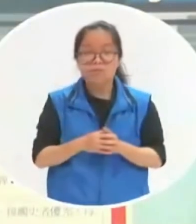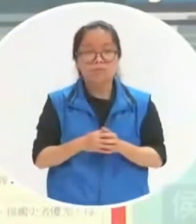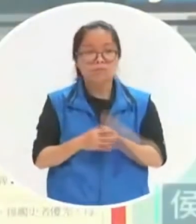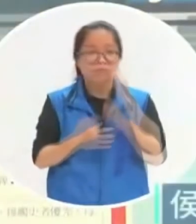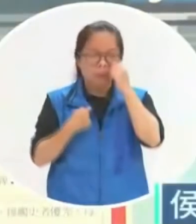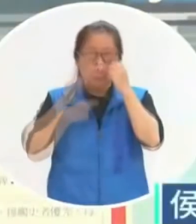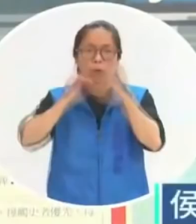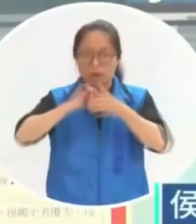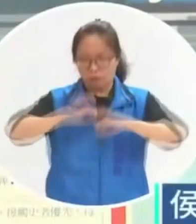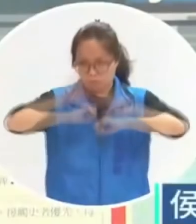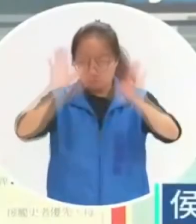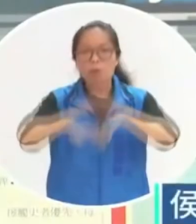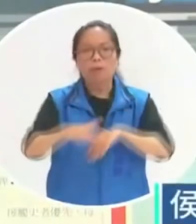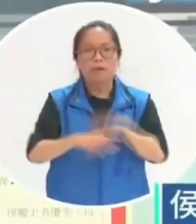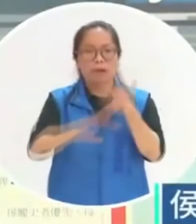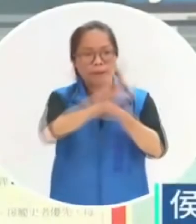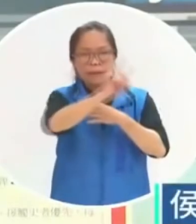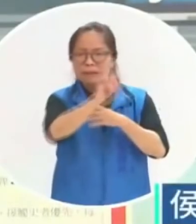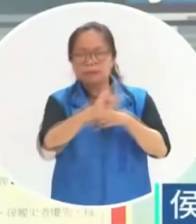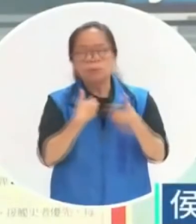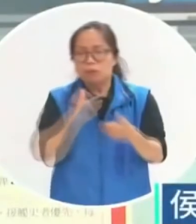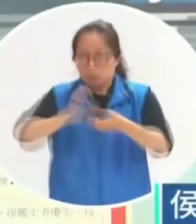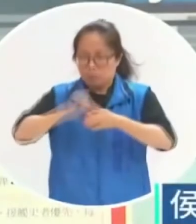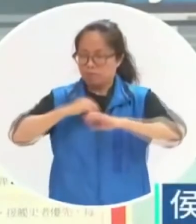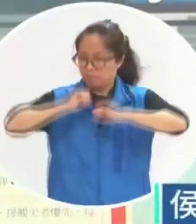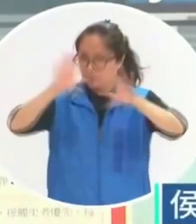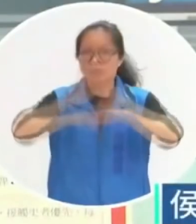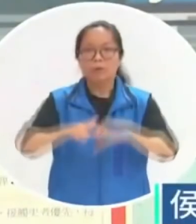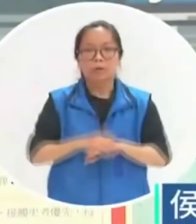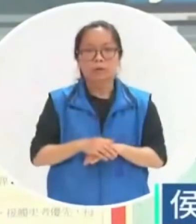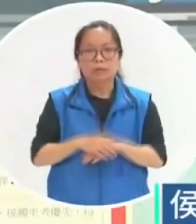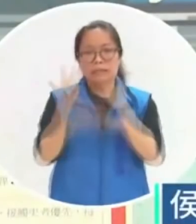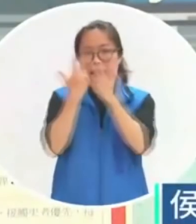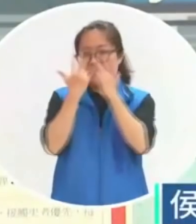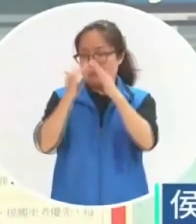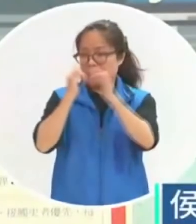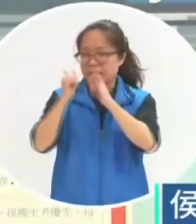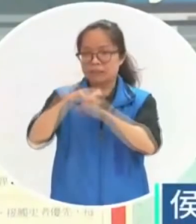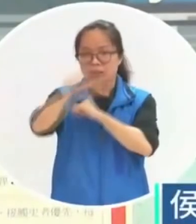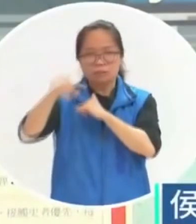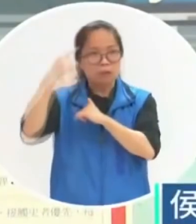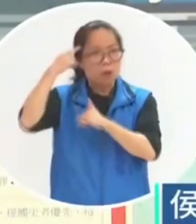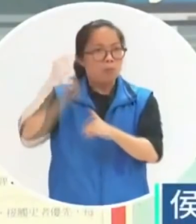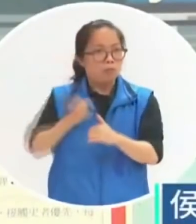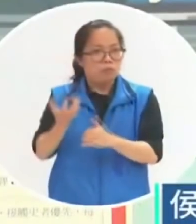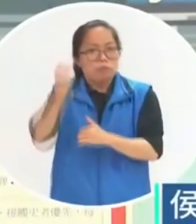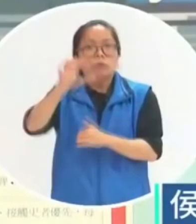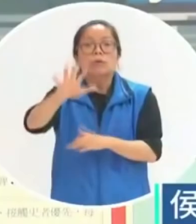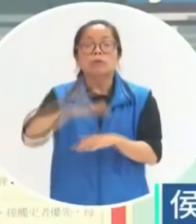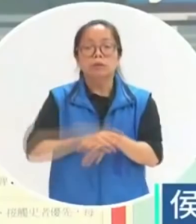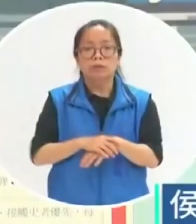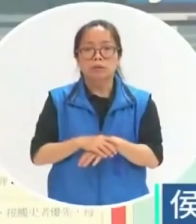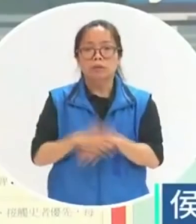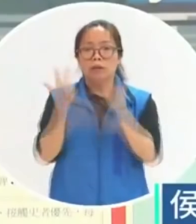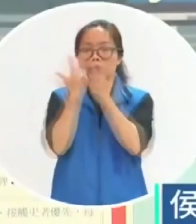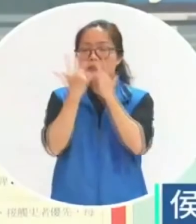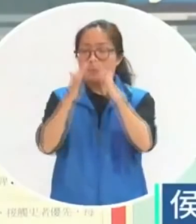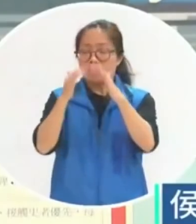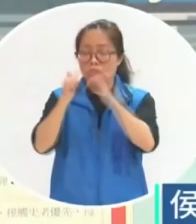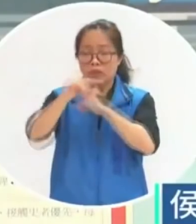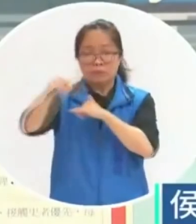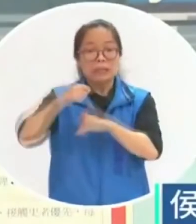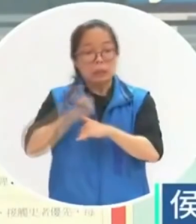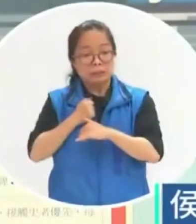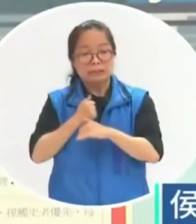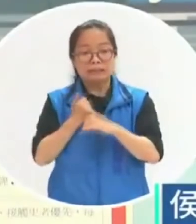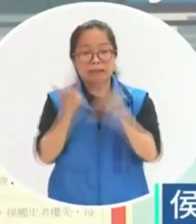我一定会公布，别人怎么样我不管，我一定公布。新北市市民有知的权利，新北市市民要知道新